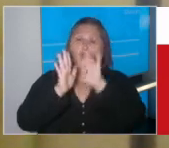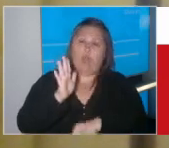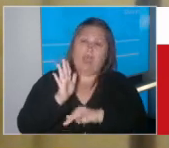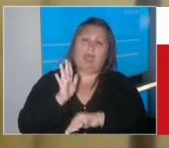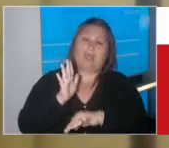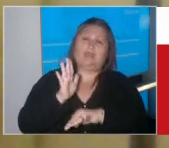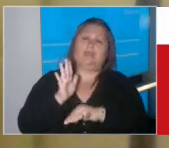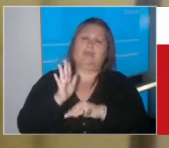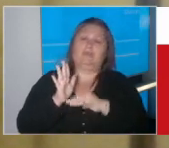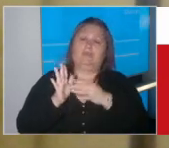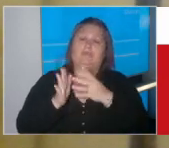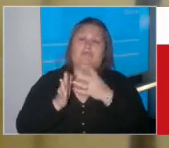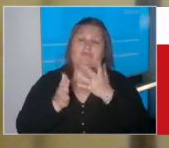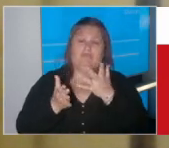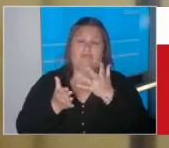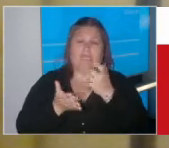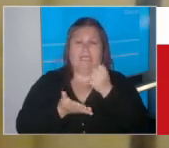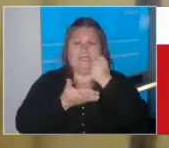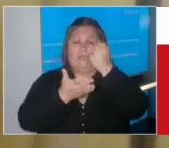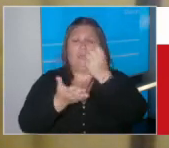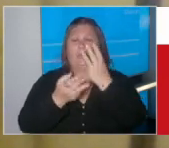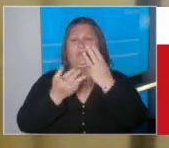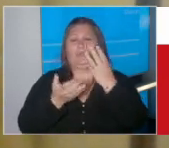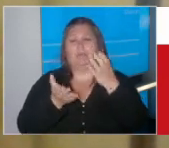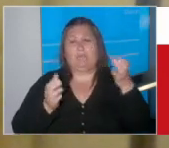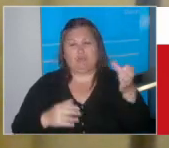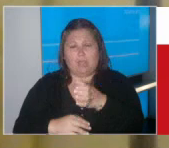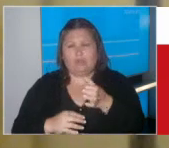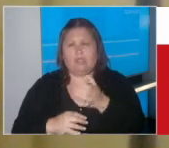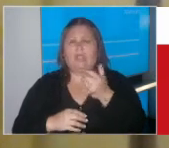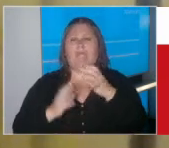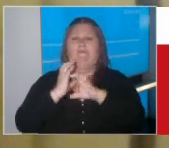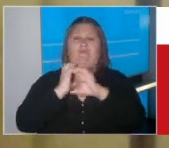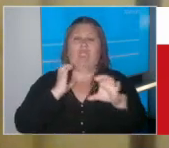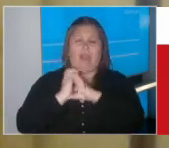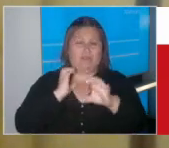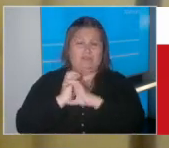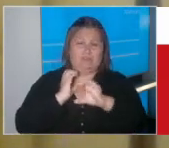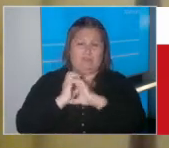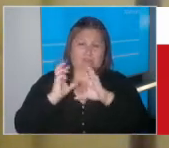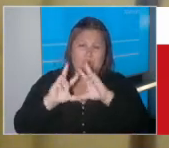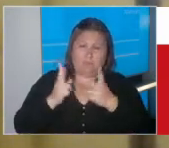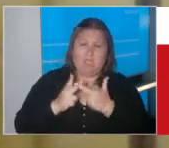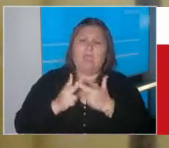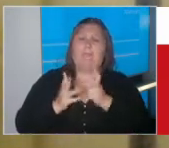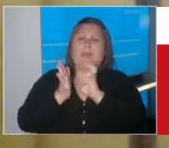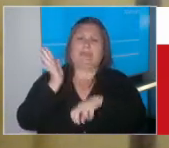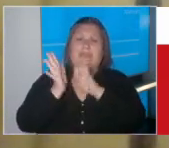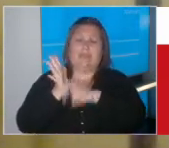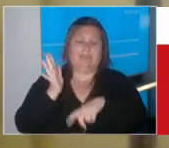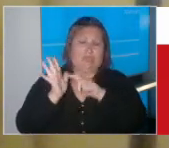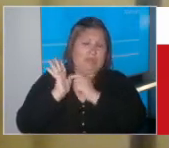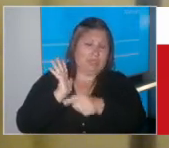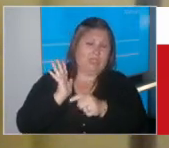הסוללה, סבסוד משפחתונים, הוזלת מחירי תחבורה ציבורית שעכשיו עולים, מס הכנסה שלילי,